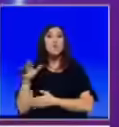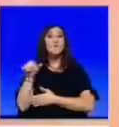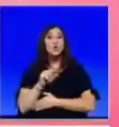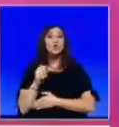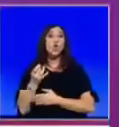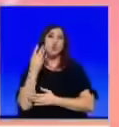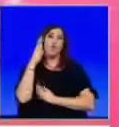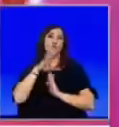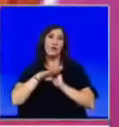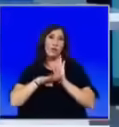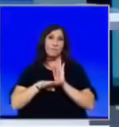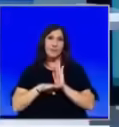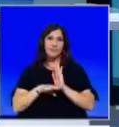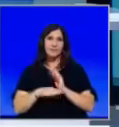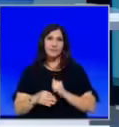и с нов регламент.